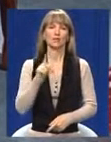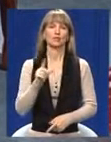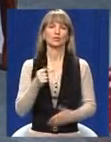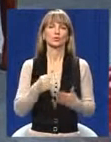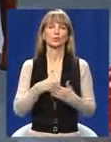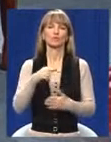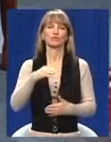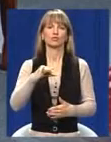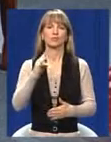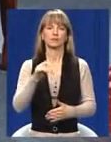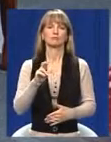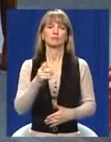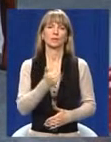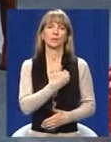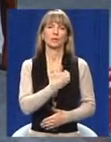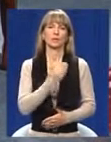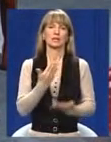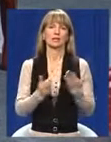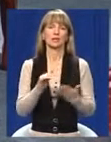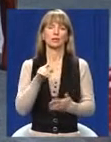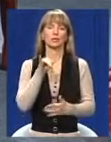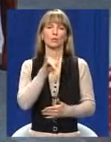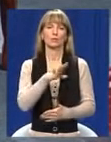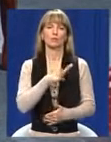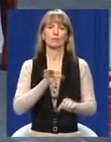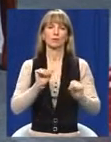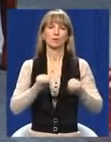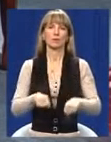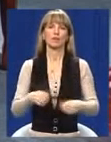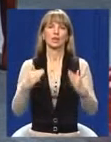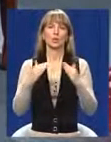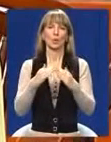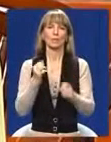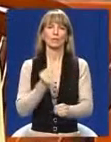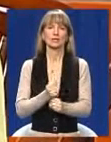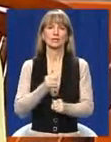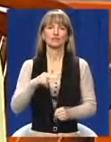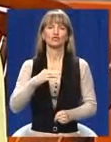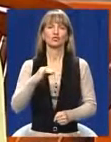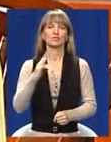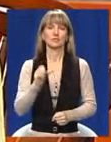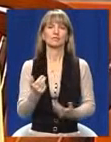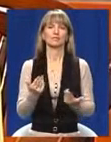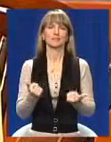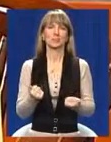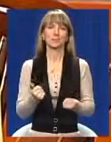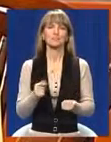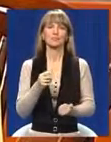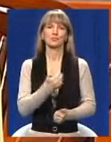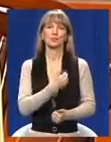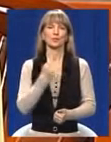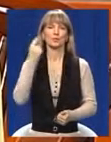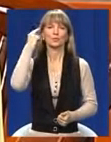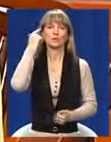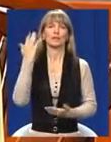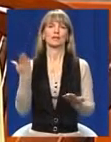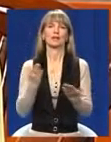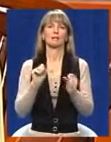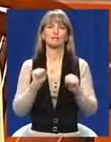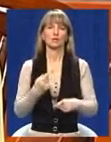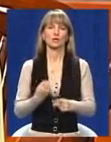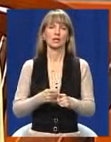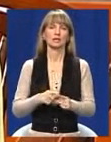ти б хотіла, от якби була в тебе можливість вдома створити Джина? Угу. А чи хотіла б дізнатися, як можна це